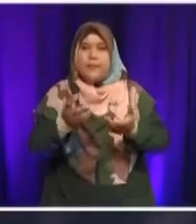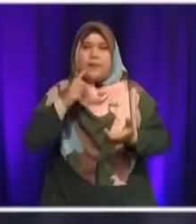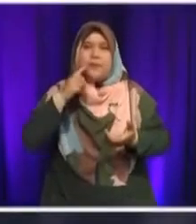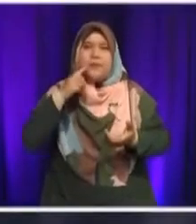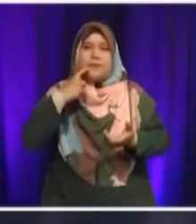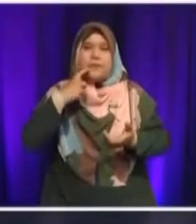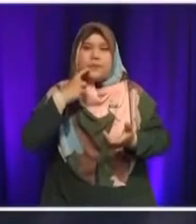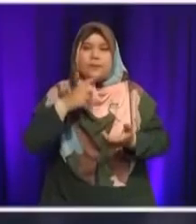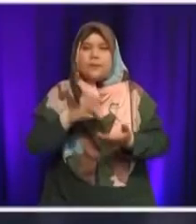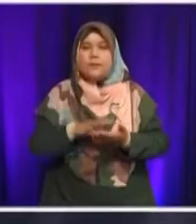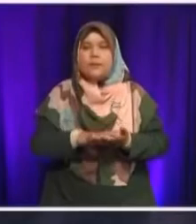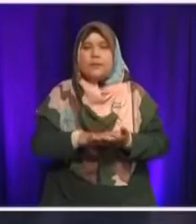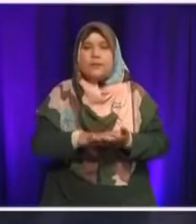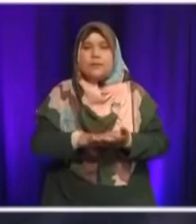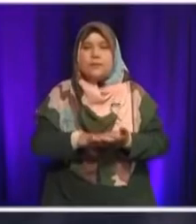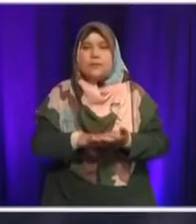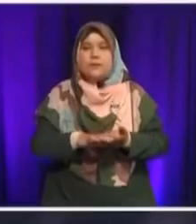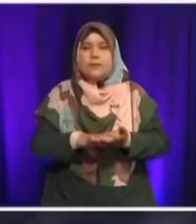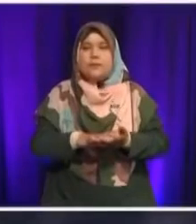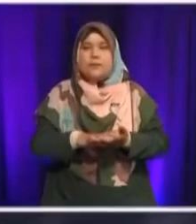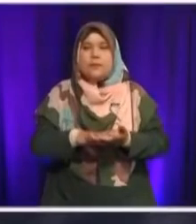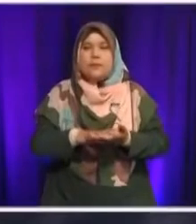jadi Ivan Gunawan